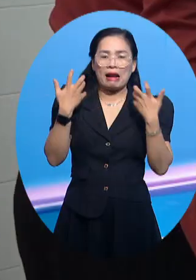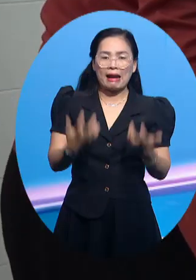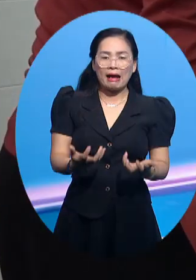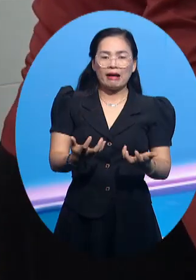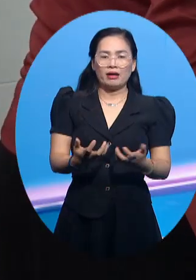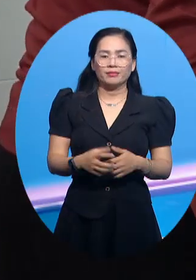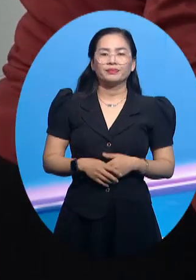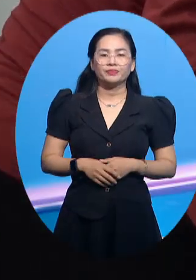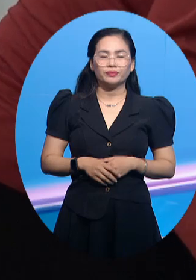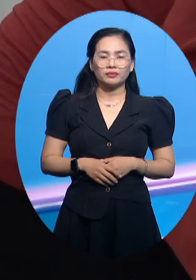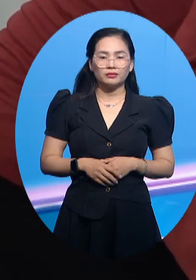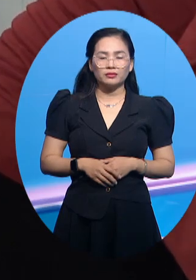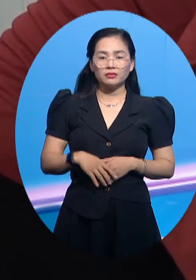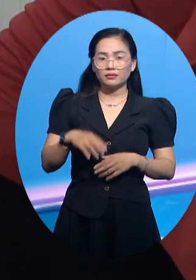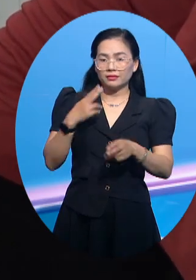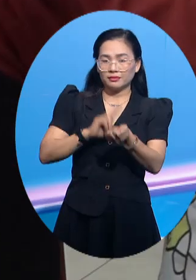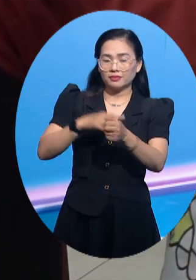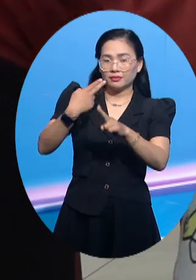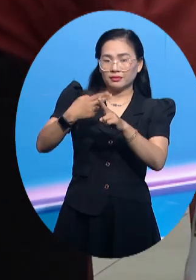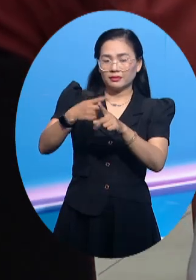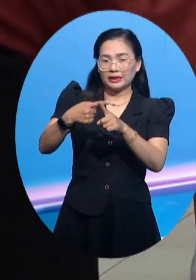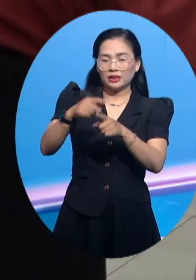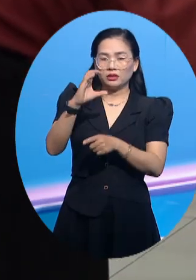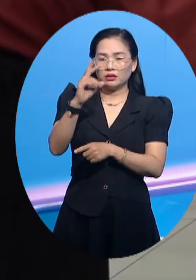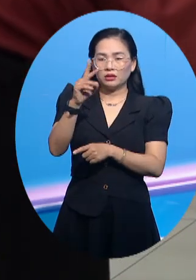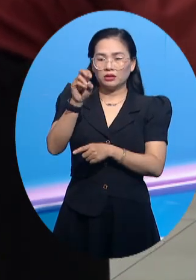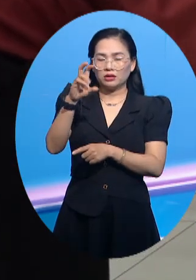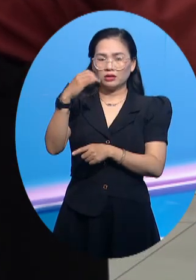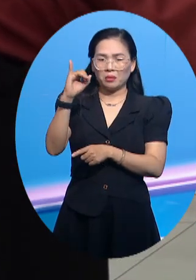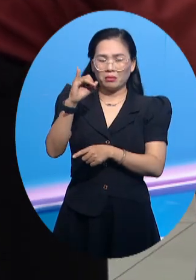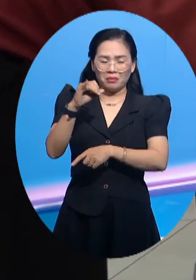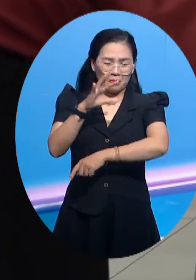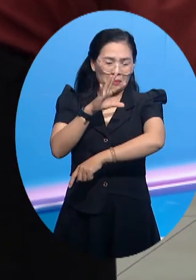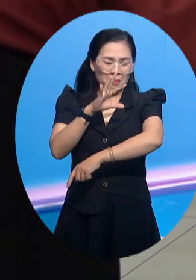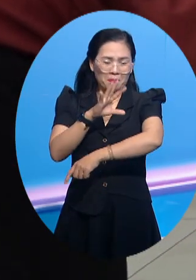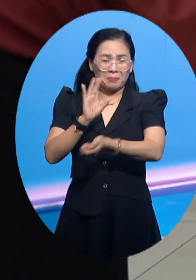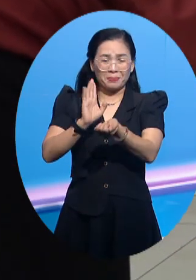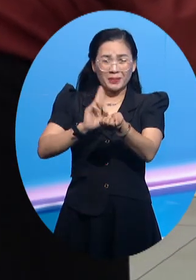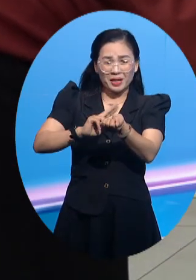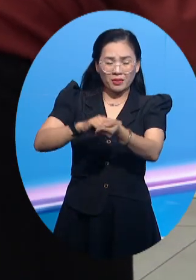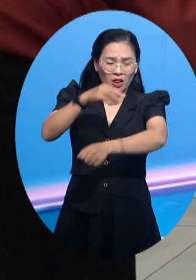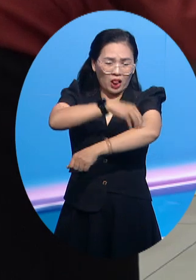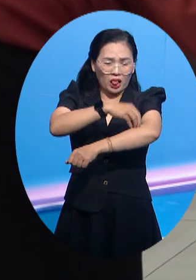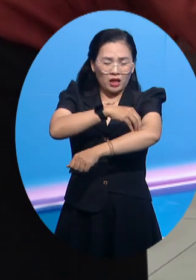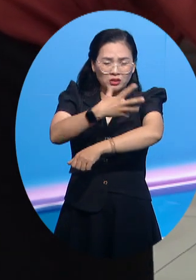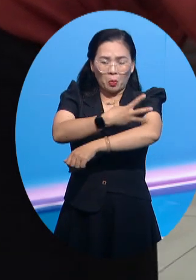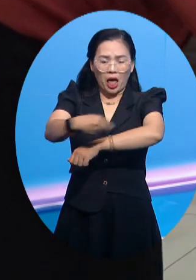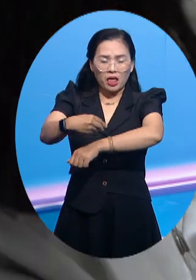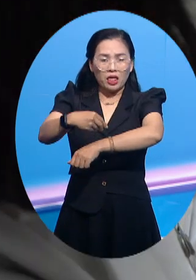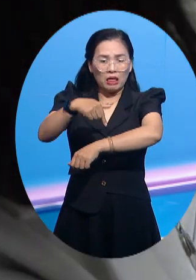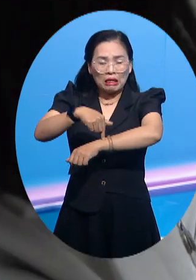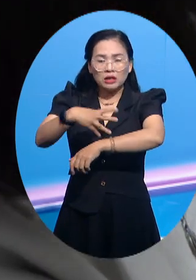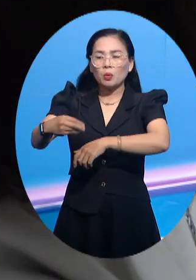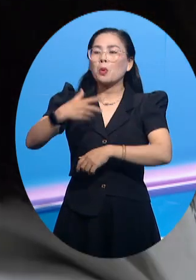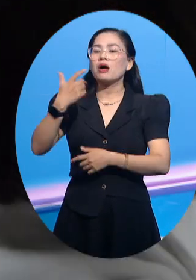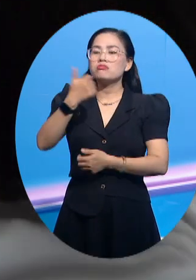hơn. Chốc là bệnh rất dễ lây lan từ vùng da bị bệnh đến vùng da lành và lây sang người khác khi có tiếp xúc với